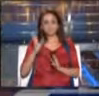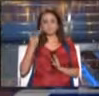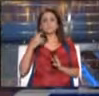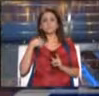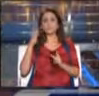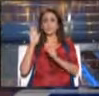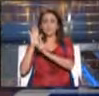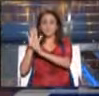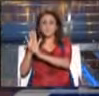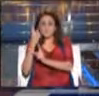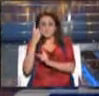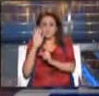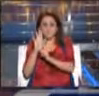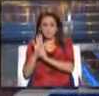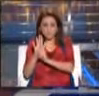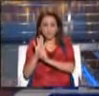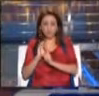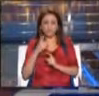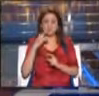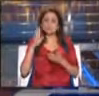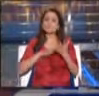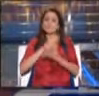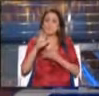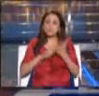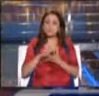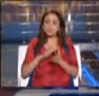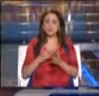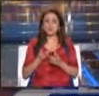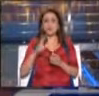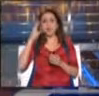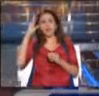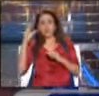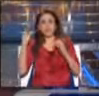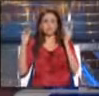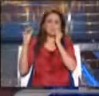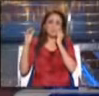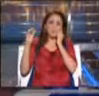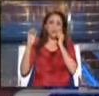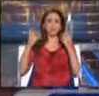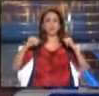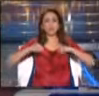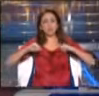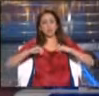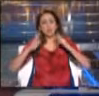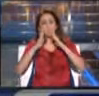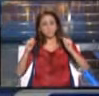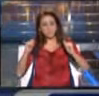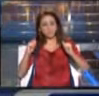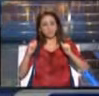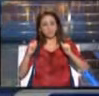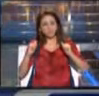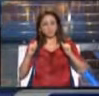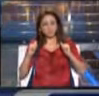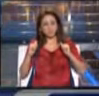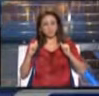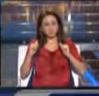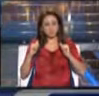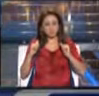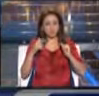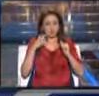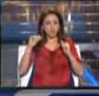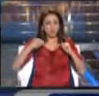تنحاز فيه. لكنه لما تطرح قضية مثلا فيها اهلي، فيها زمالك، تطرح قضية فيها اندية مصرية، تطرح قضية اعتقد